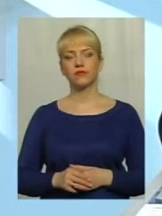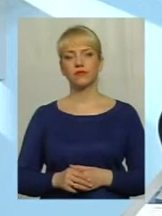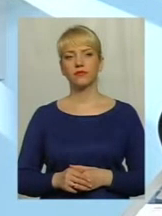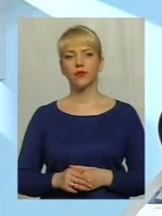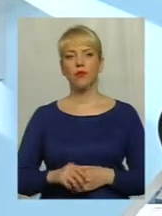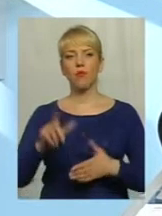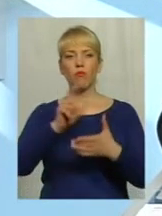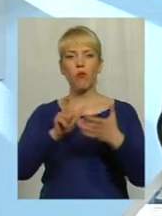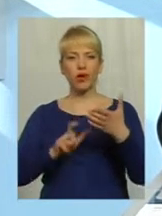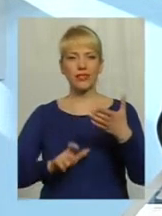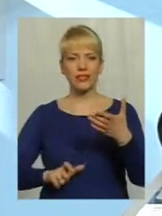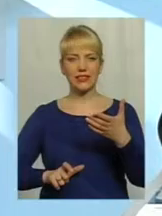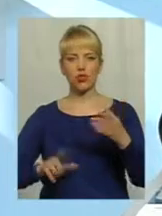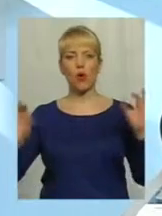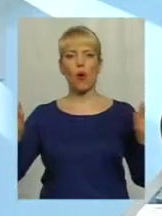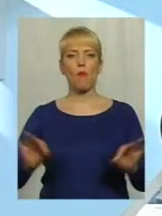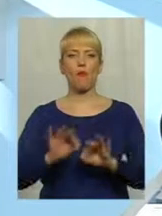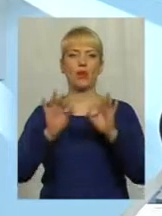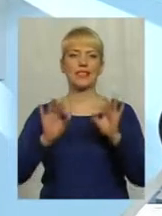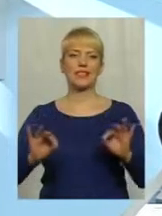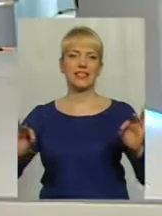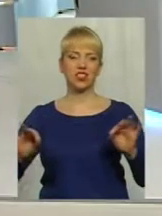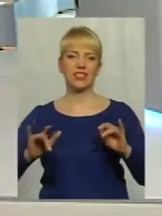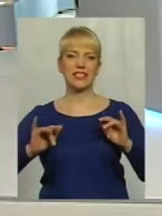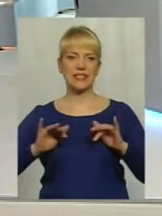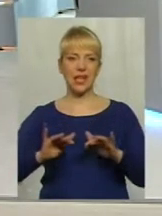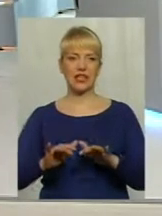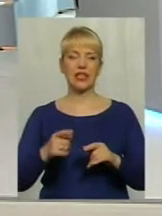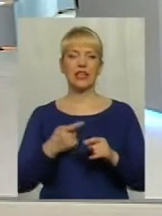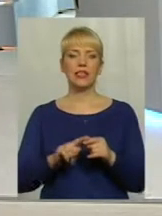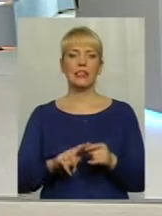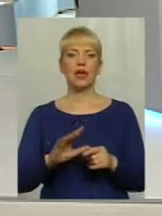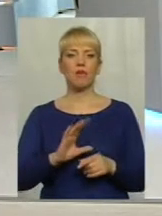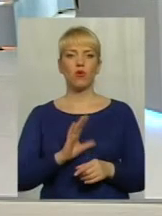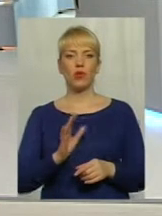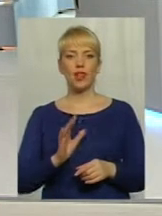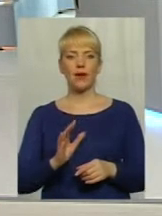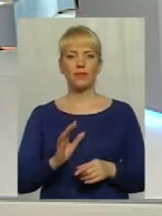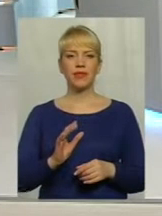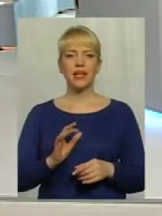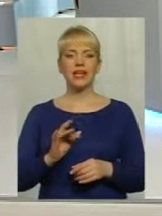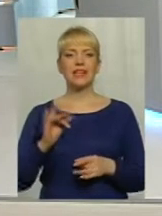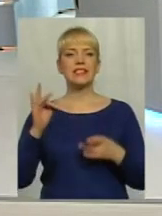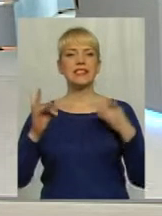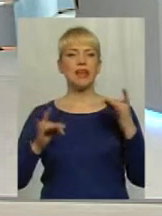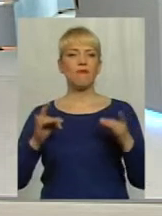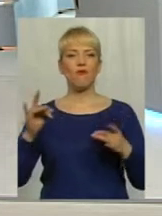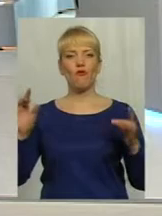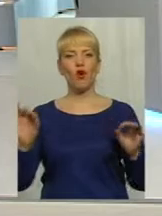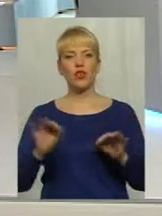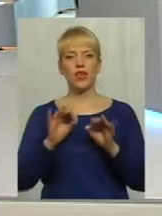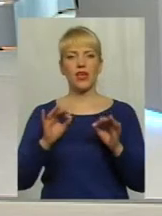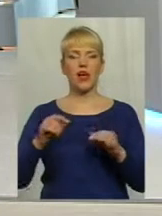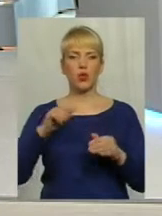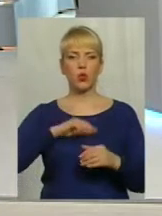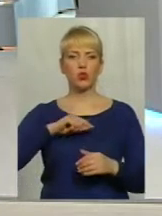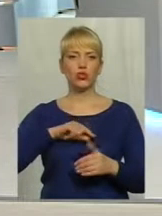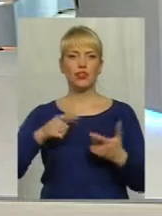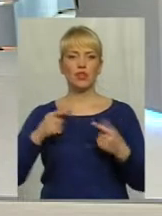поетично-музичний захід, це була симфонія душі, де було багато представлено